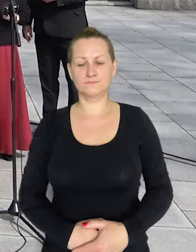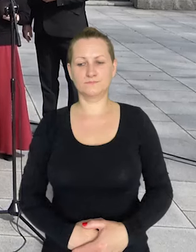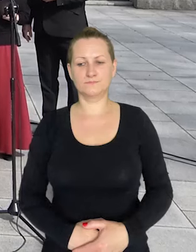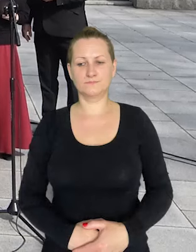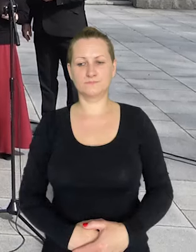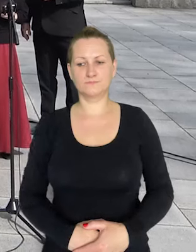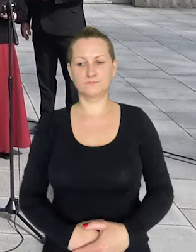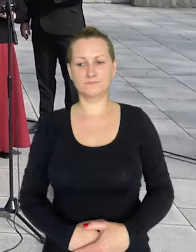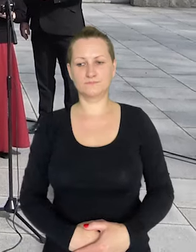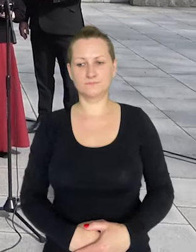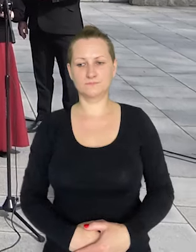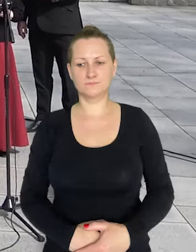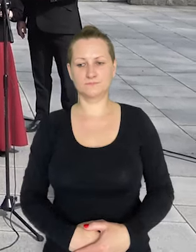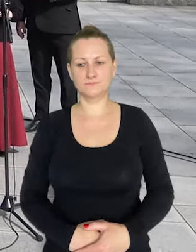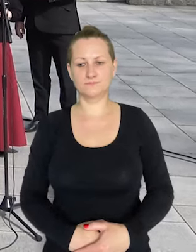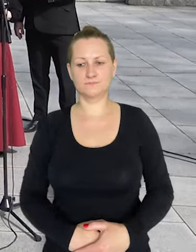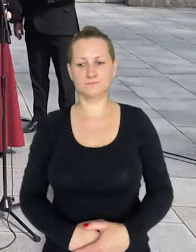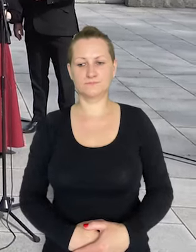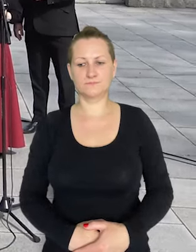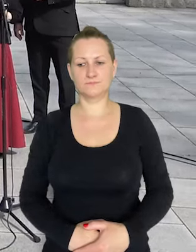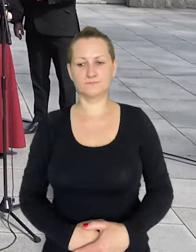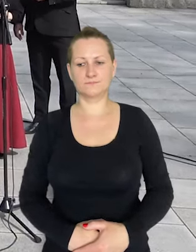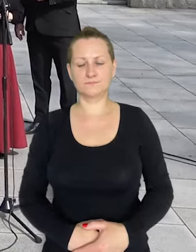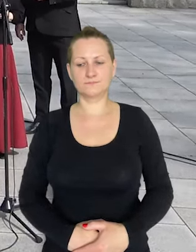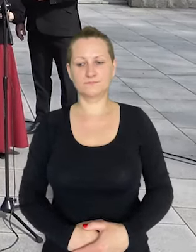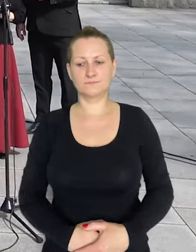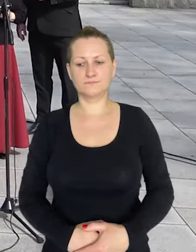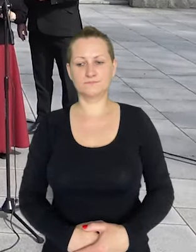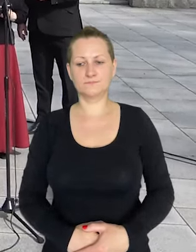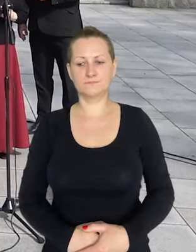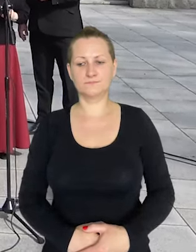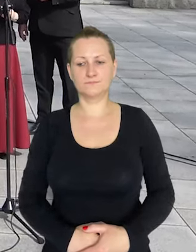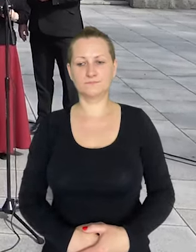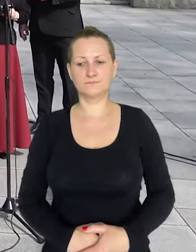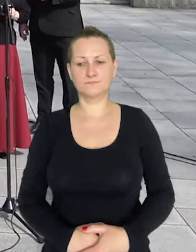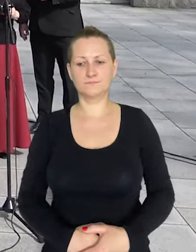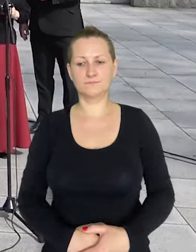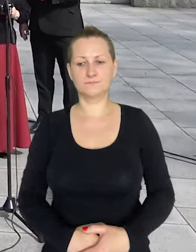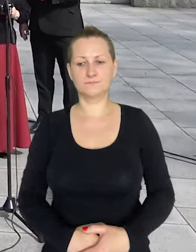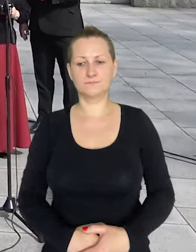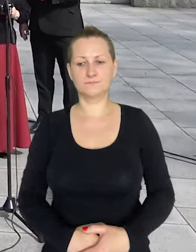nimi drzewce salutują, bo za naszą Polskę idą w